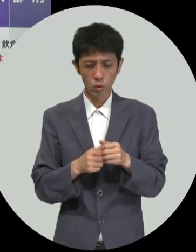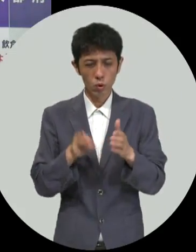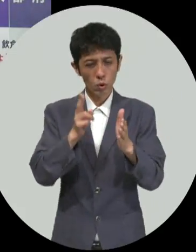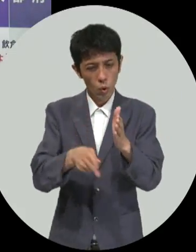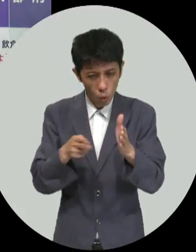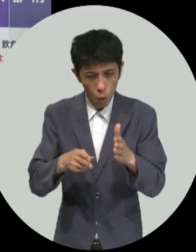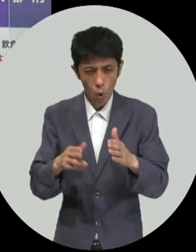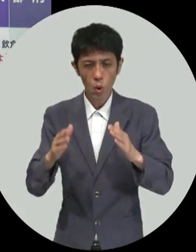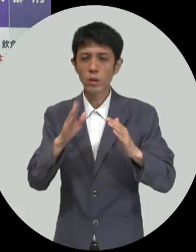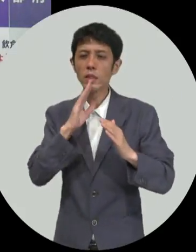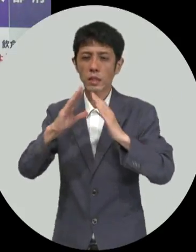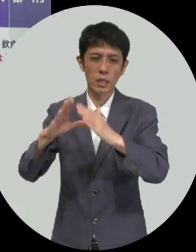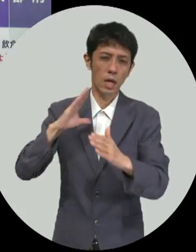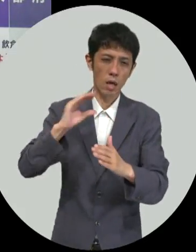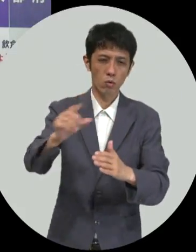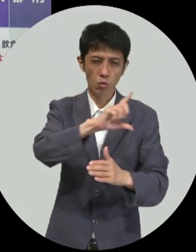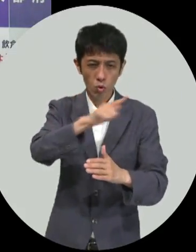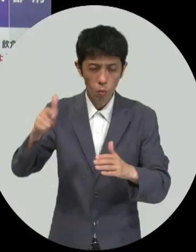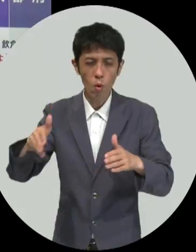県をまたぐ往来の自粛、